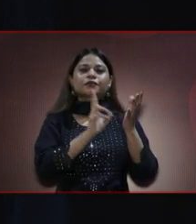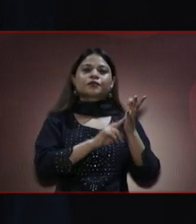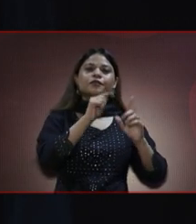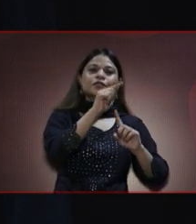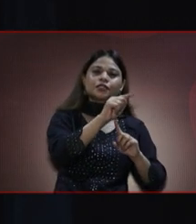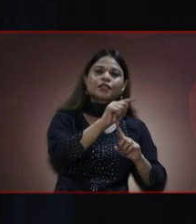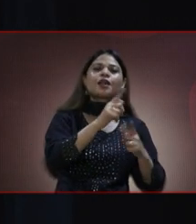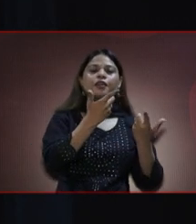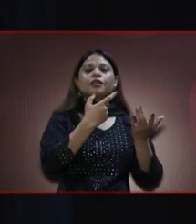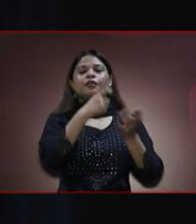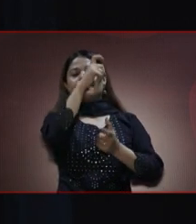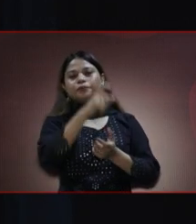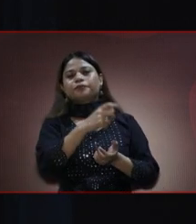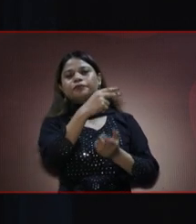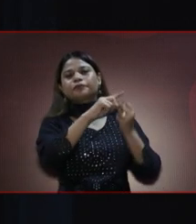हमारे CBSE की